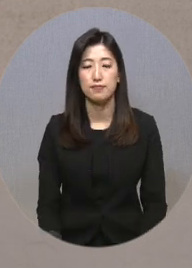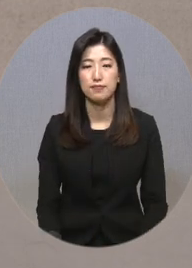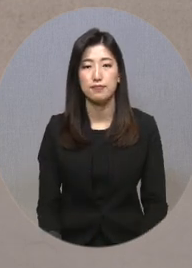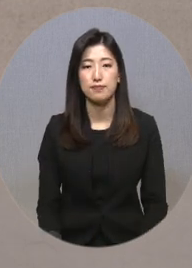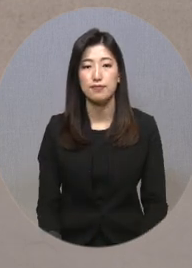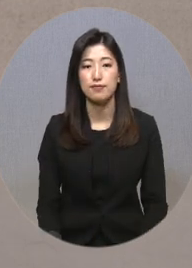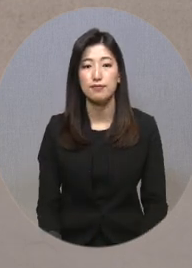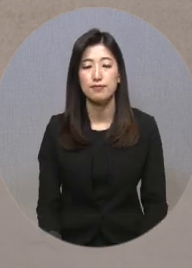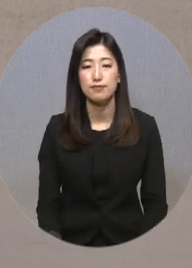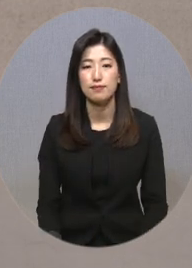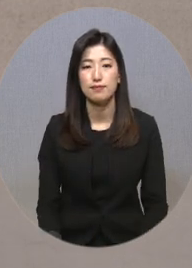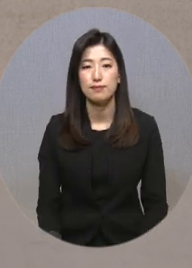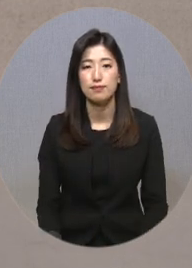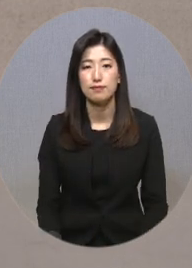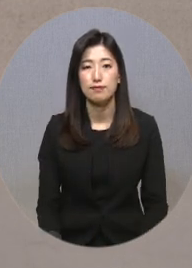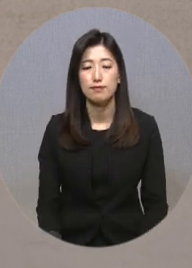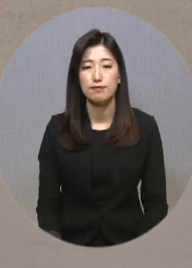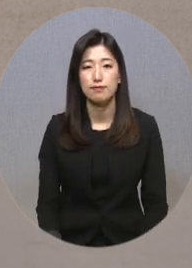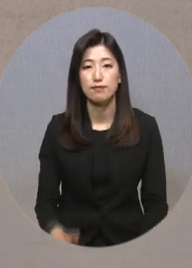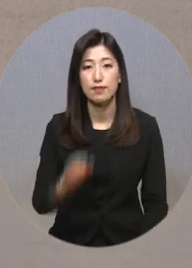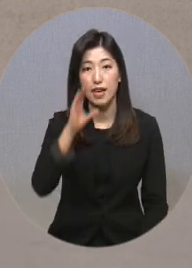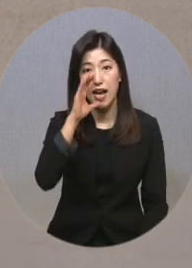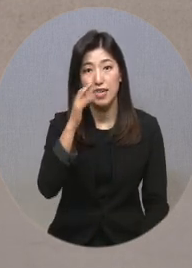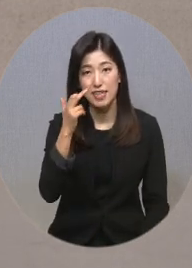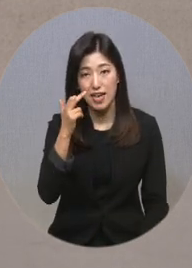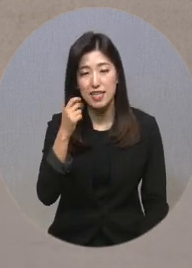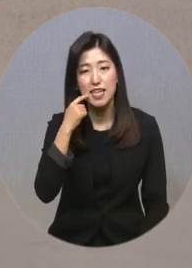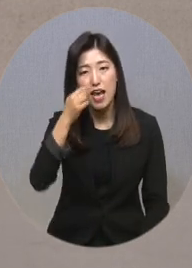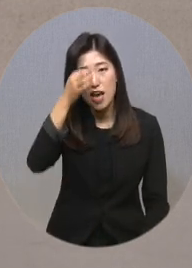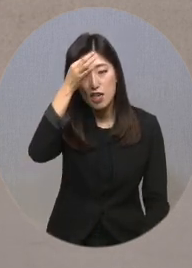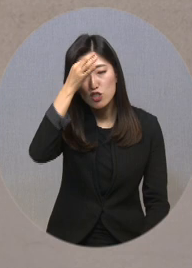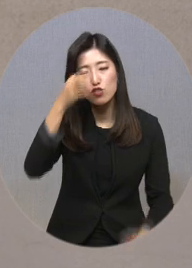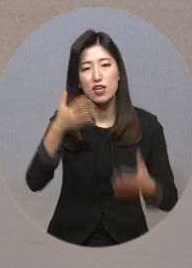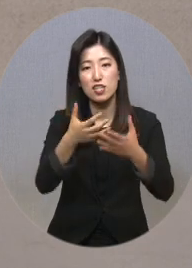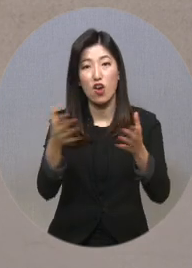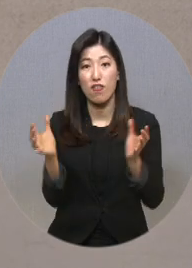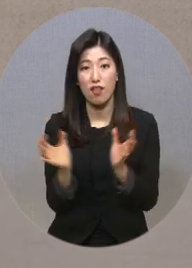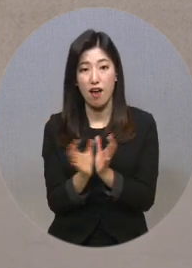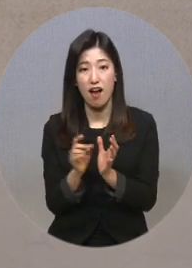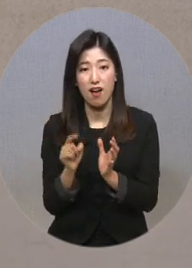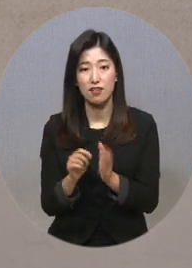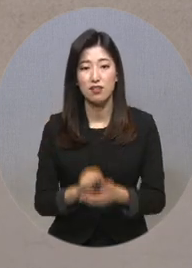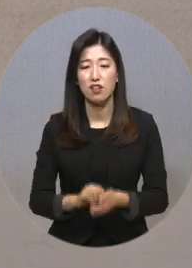그것이 가령 아산예술의 전당에서 세계적인 소프라노